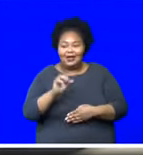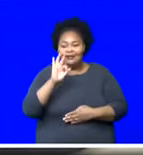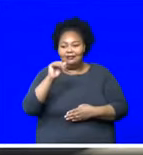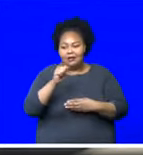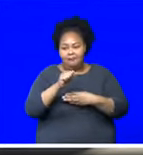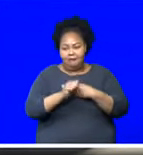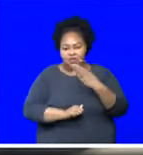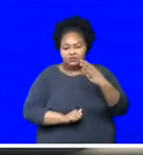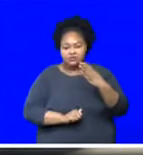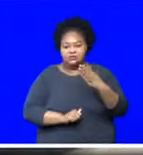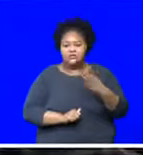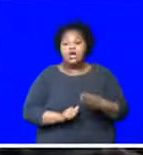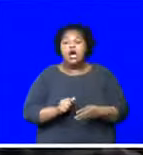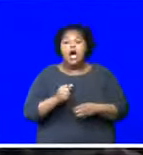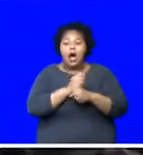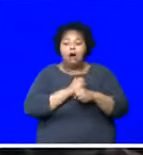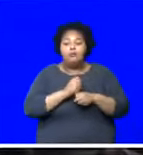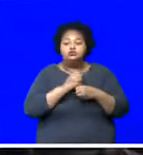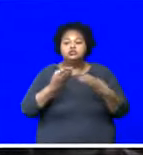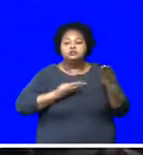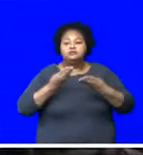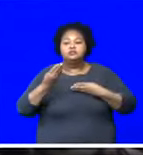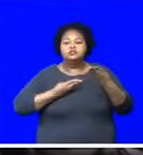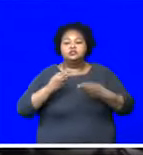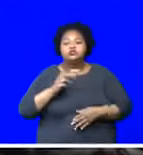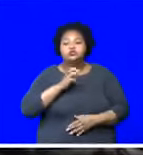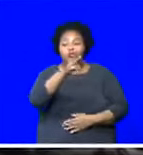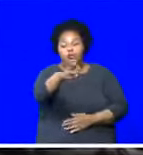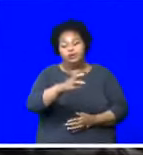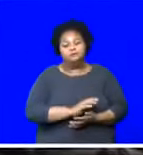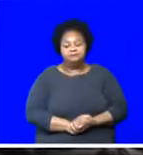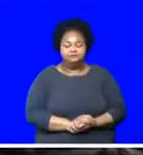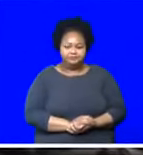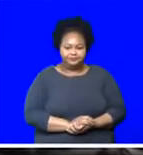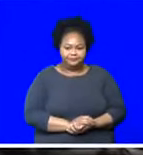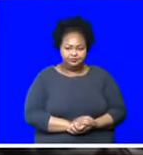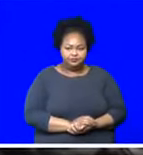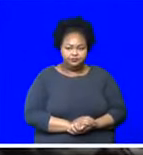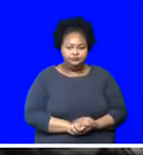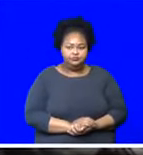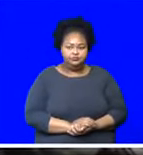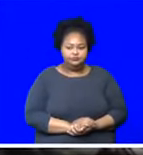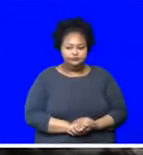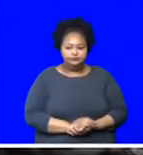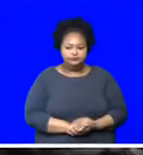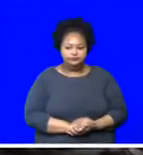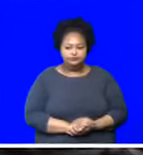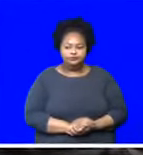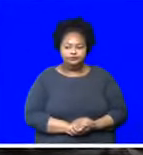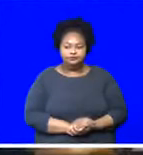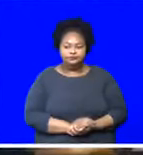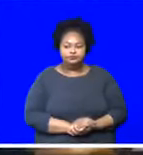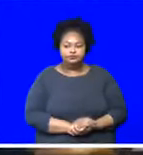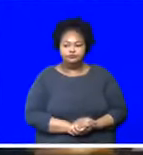Lobika ke Tindzabeni Eswatini TV nguthando kuhle emdluli nginavuma inkosi Nzinisa kumathapha.